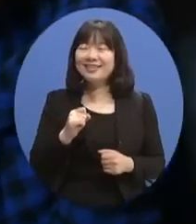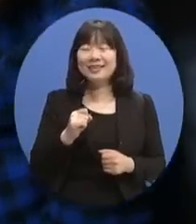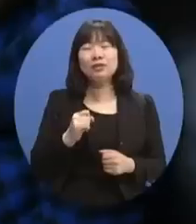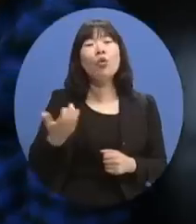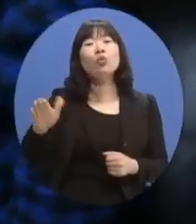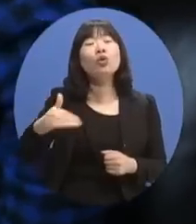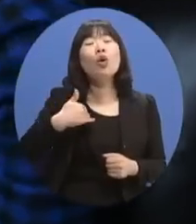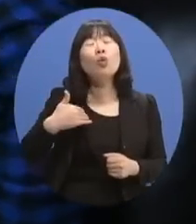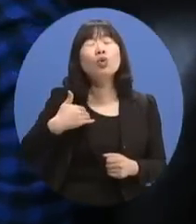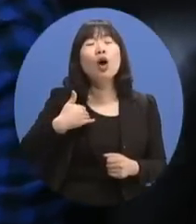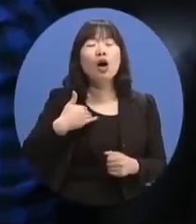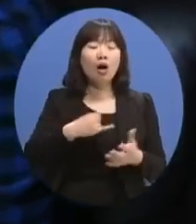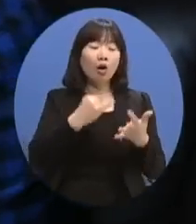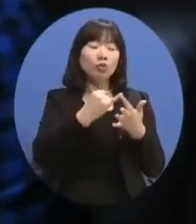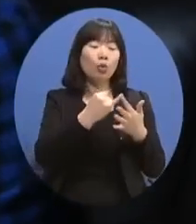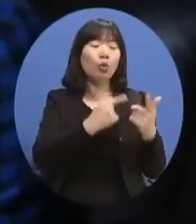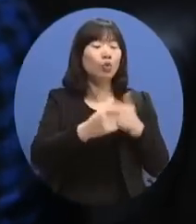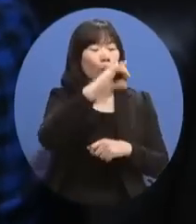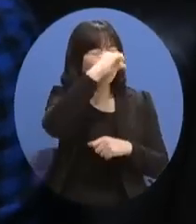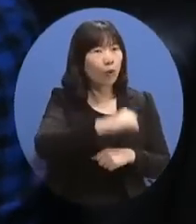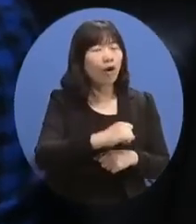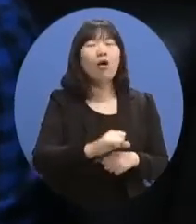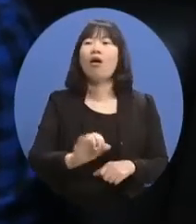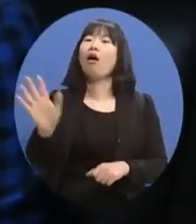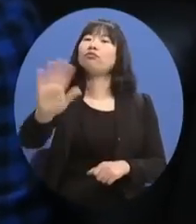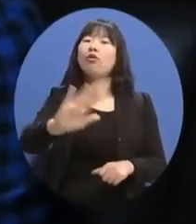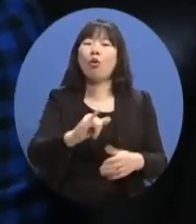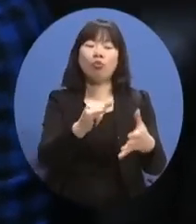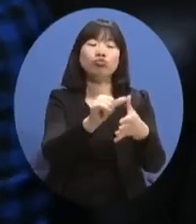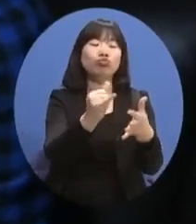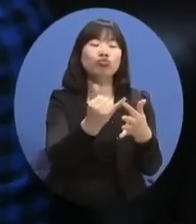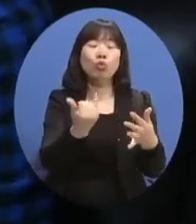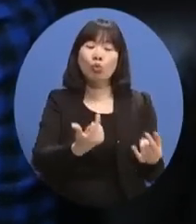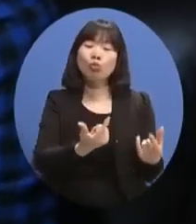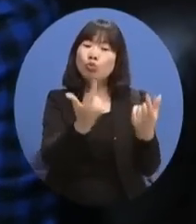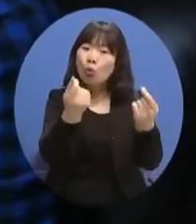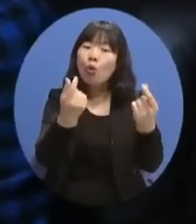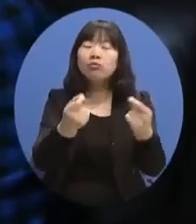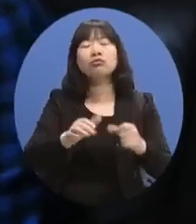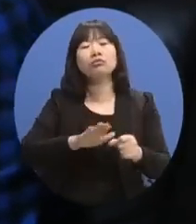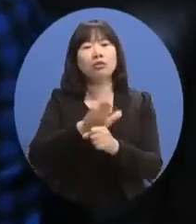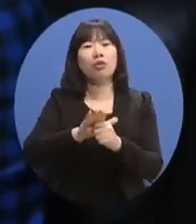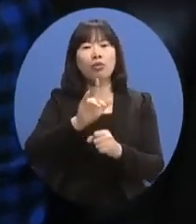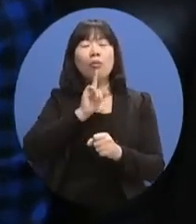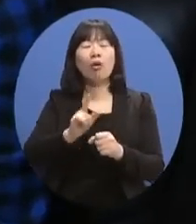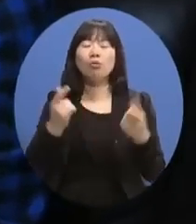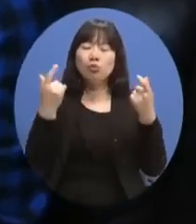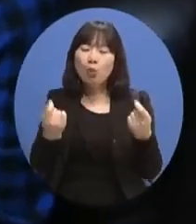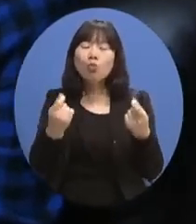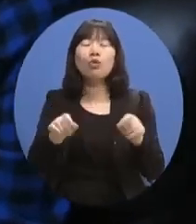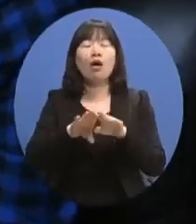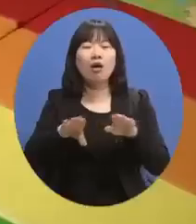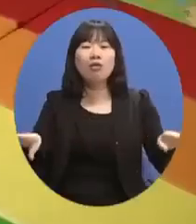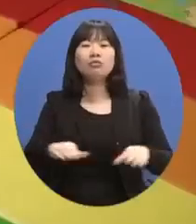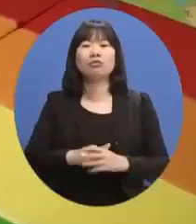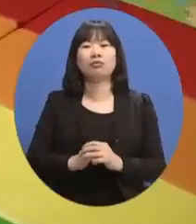수빈이 나보다 더 좋아해? 아니 엄마는 수빈이랑 경준이랑 모든 것을 사랑한다고 했잖아. 둘이 똑같이.